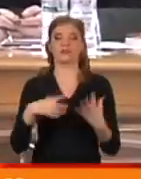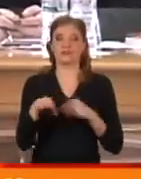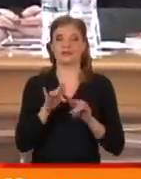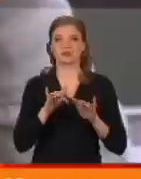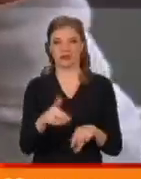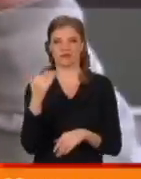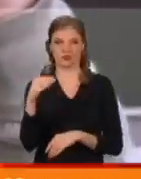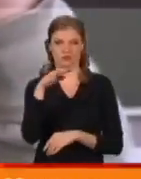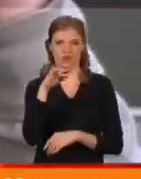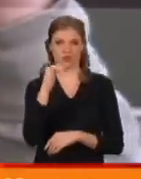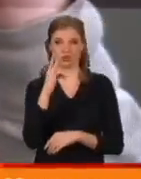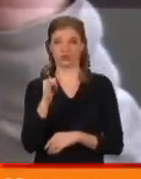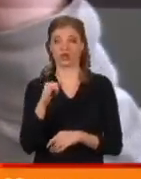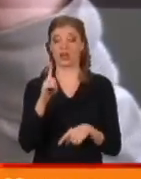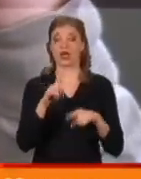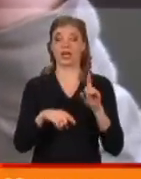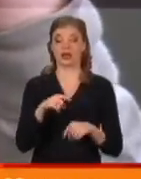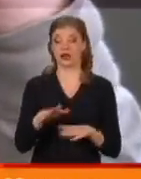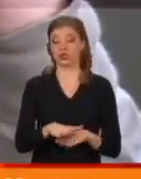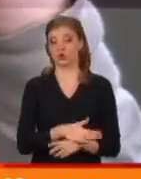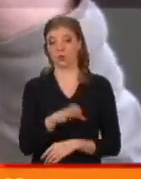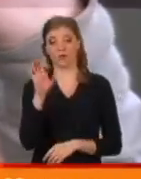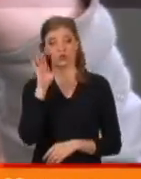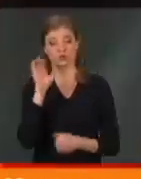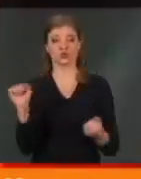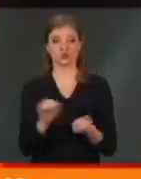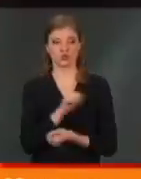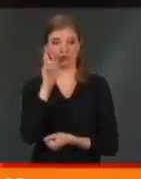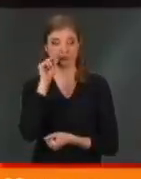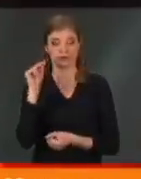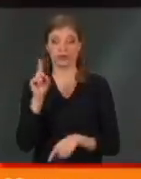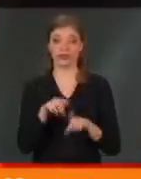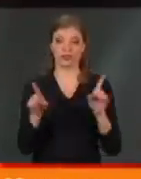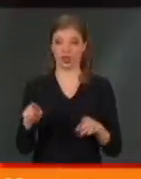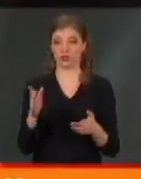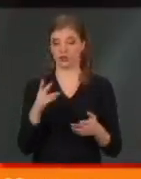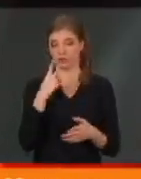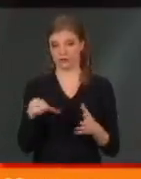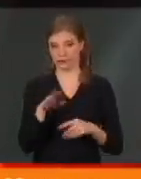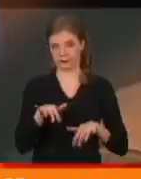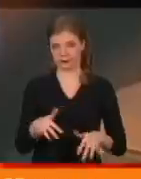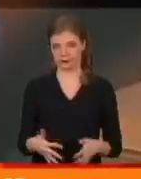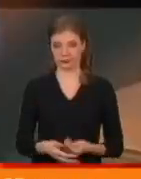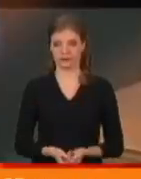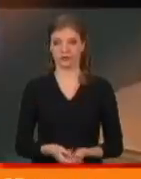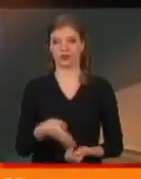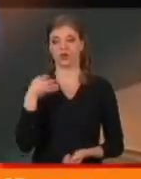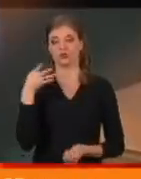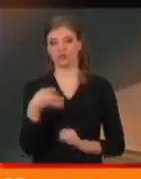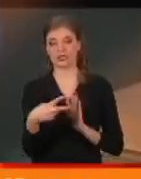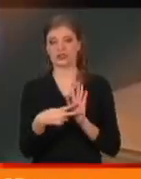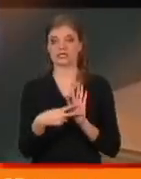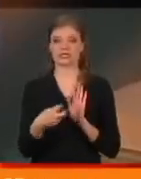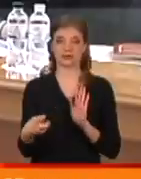справах тітушок. Рідні загиблих довго слухали суху статистику. Дехто геть зовсім притомився.